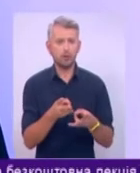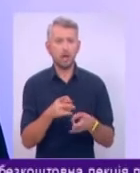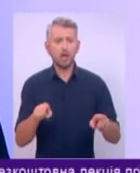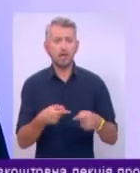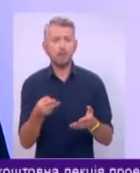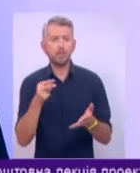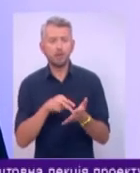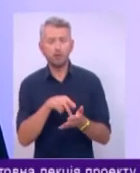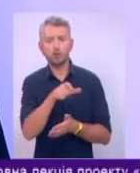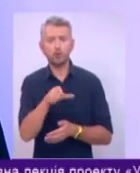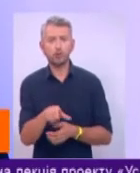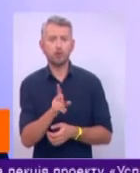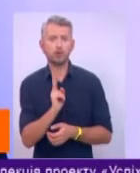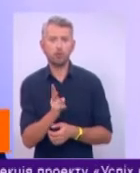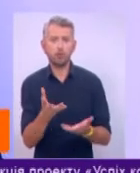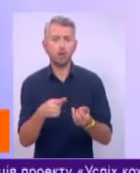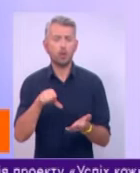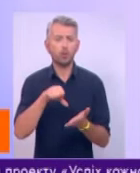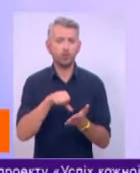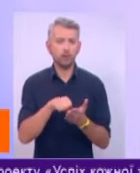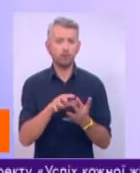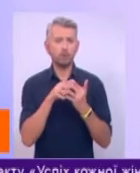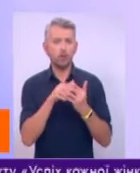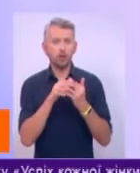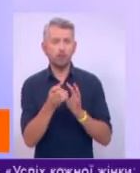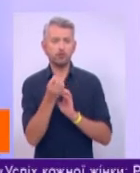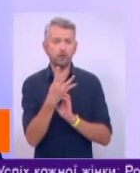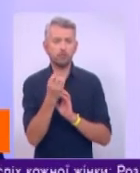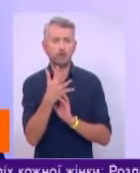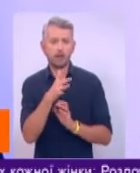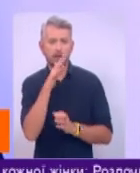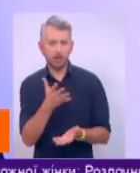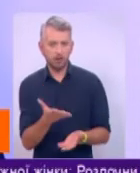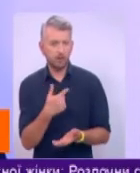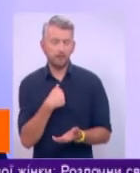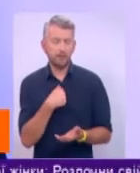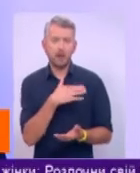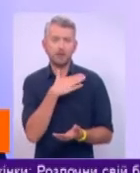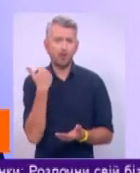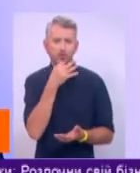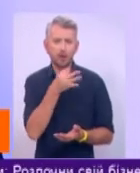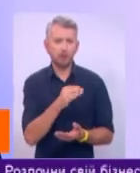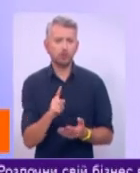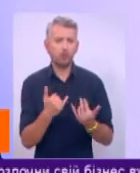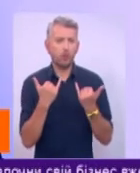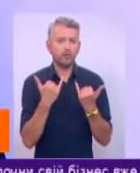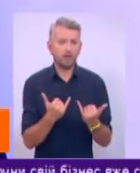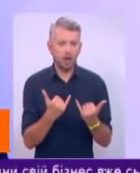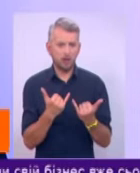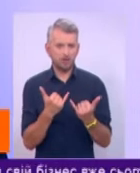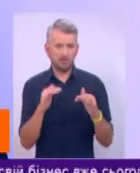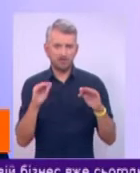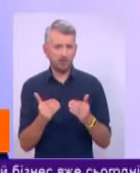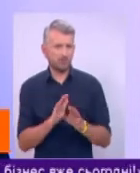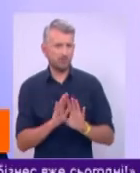реабілітації, відновлення люди, які брали участь у боях 2014-2015 рік. Я не хочу сказати, що зараз воно